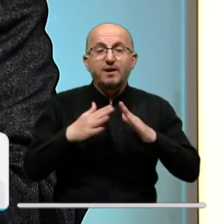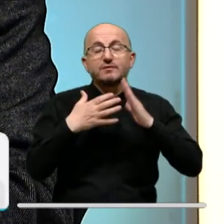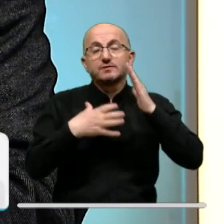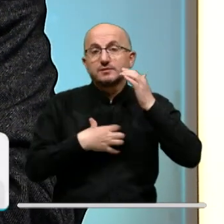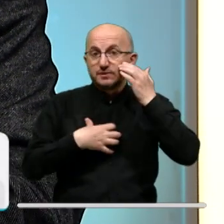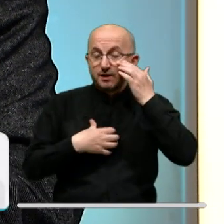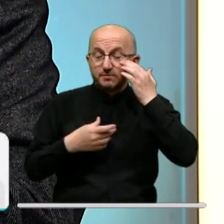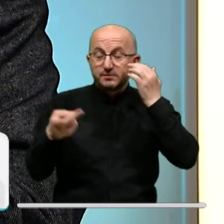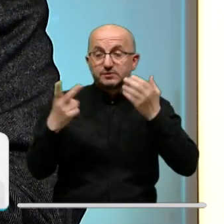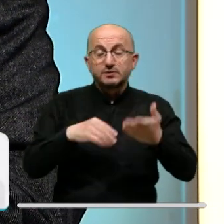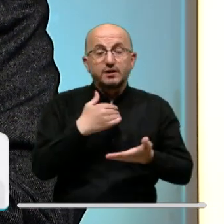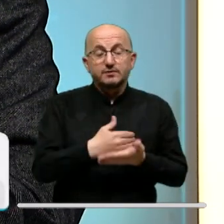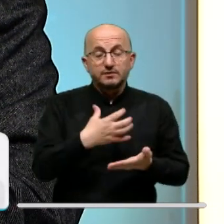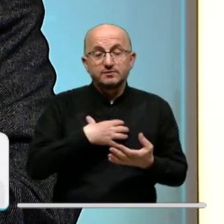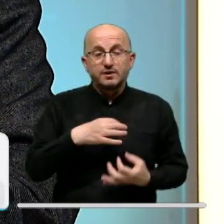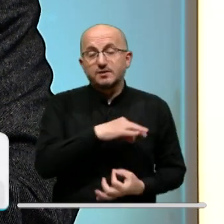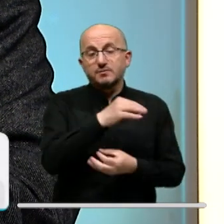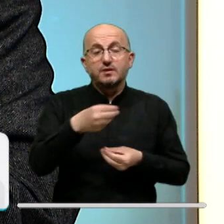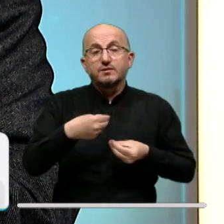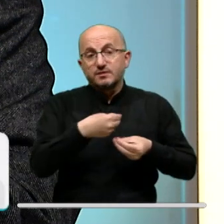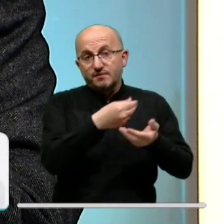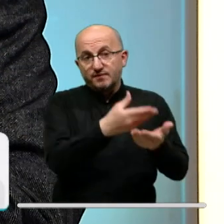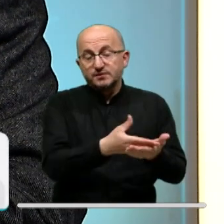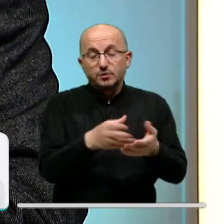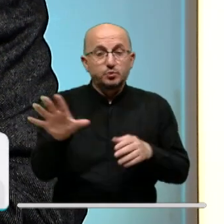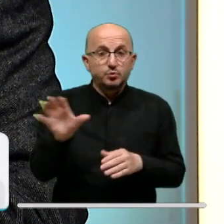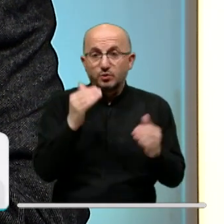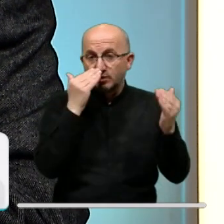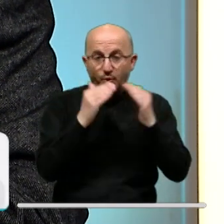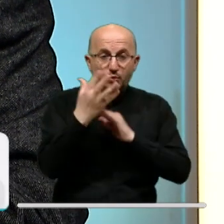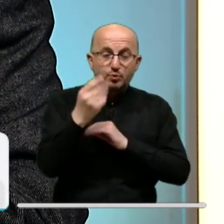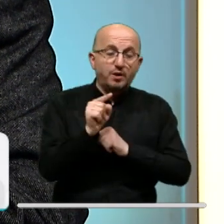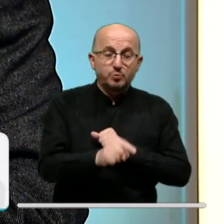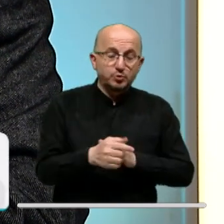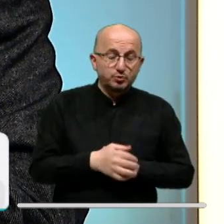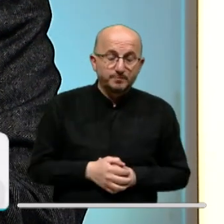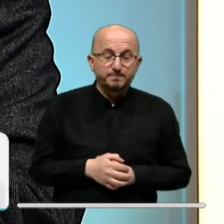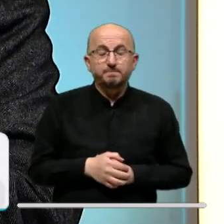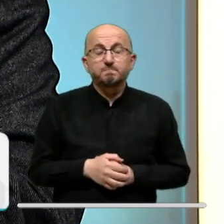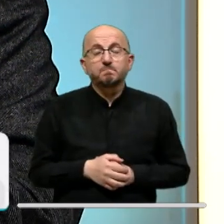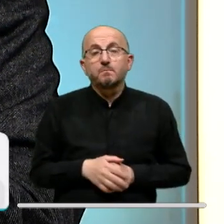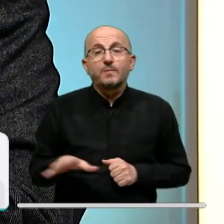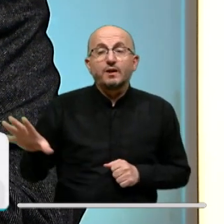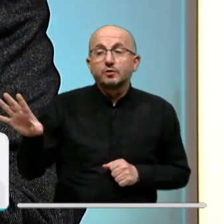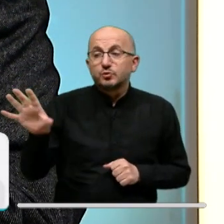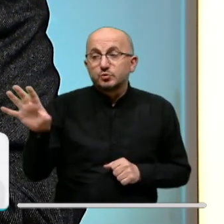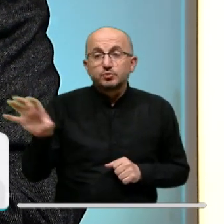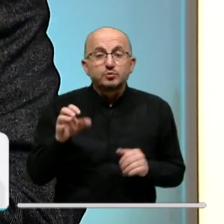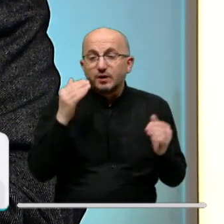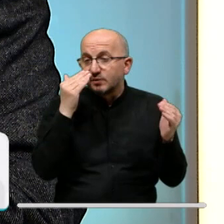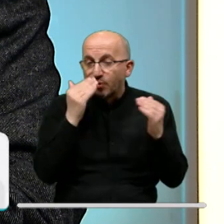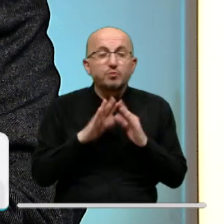yani cenaze sahiplerine ikram edesiniz sünnete uygun olan budur Ama sünnete aykırı olan